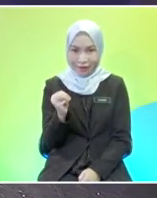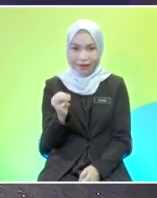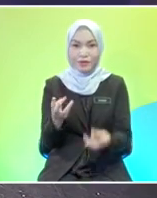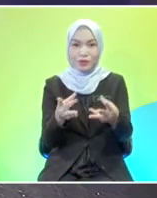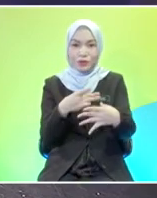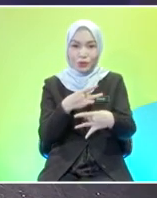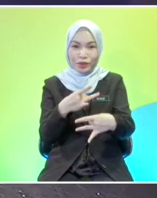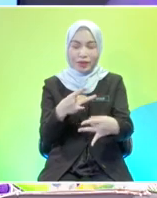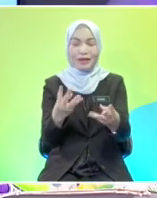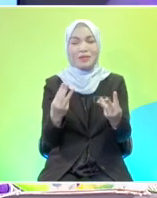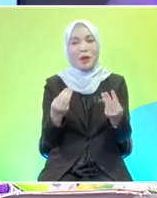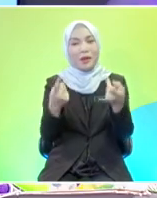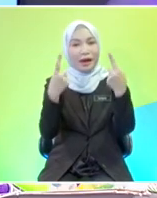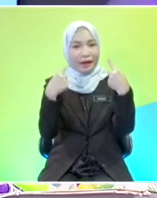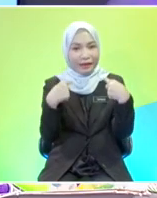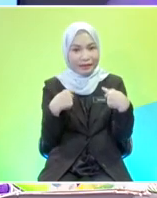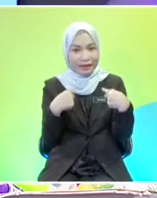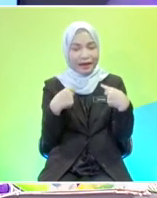kawan-kawan datang kan